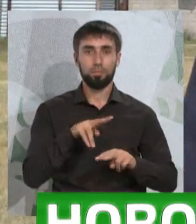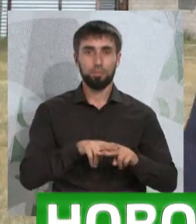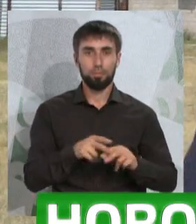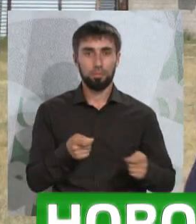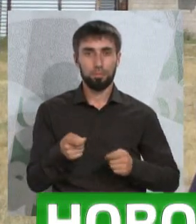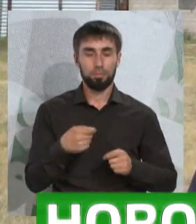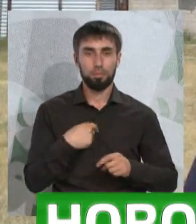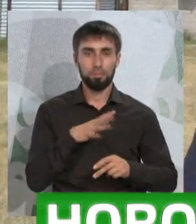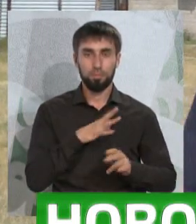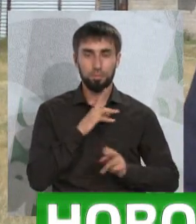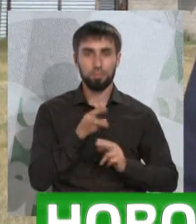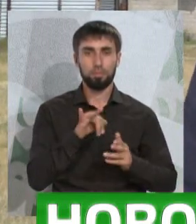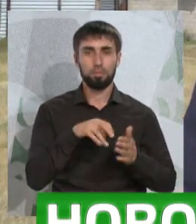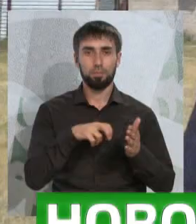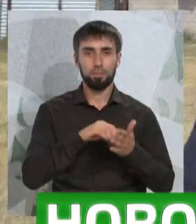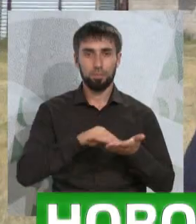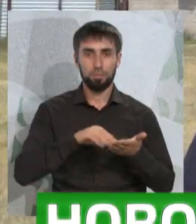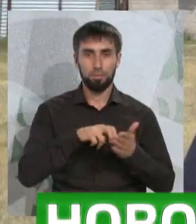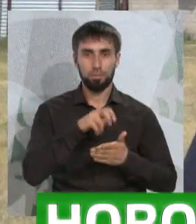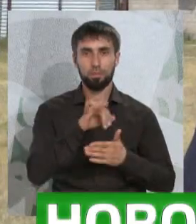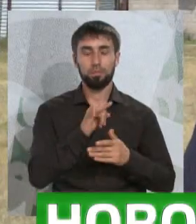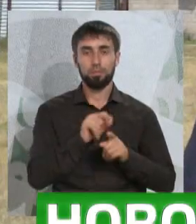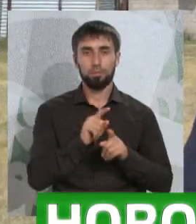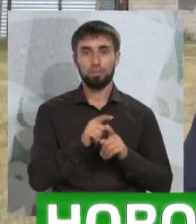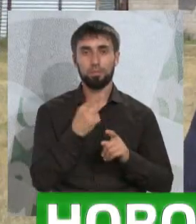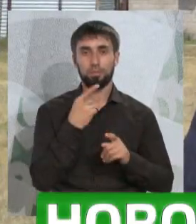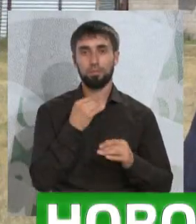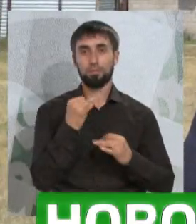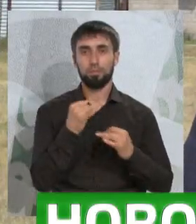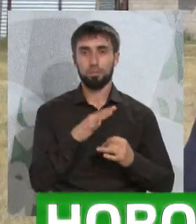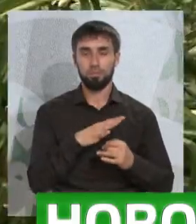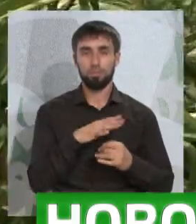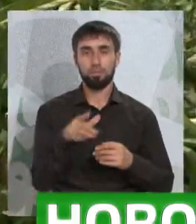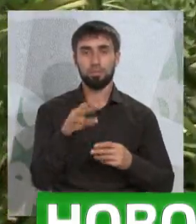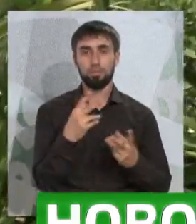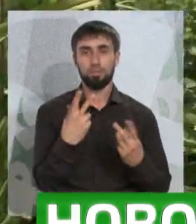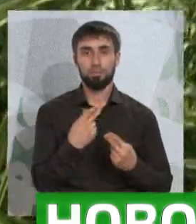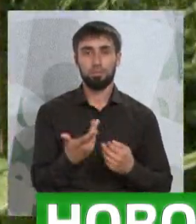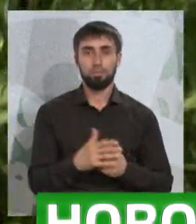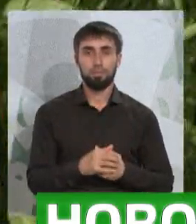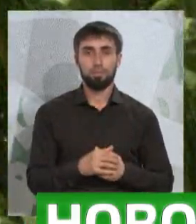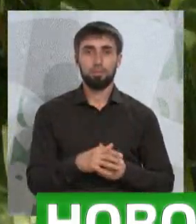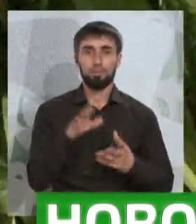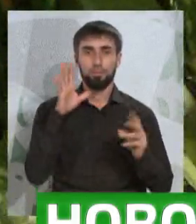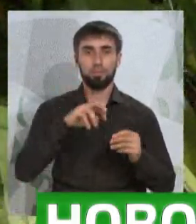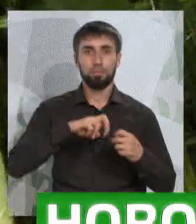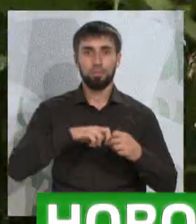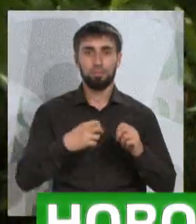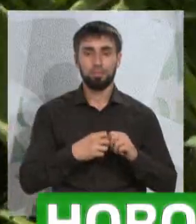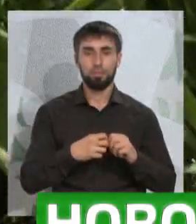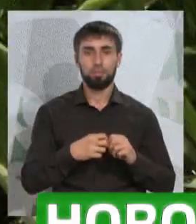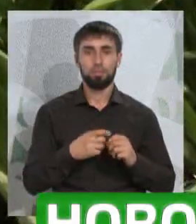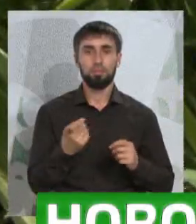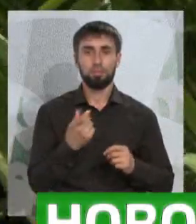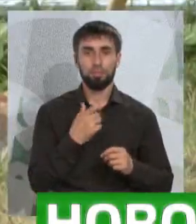писал везде, и устно обращался. Вот. Что вам говорят? Ну, обещают. В общем, все эти проблемы мало волнуют